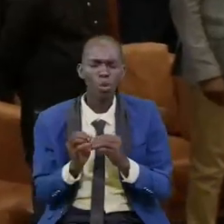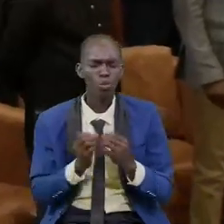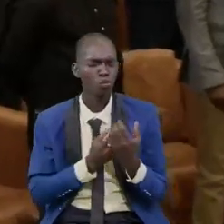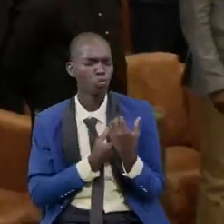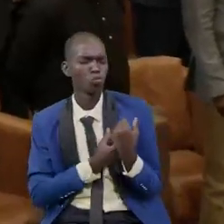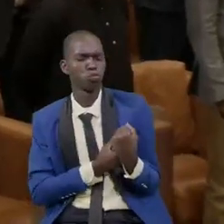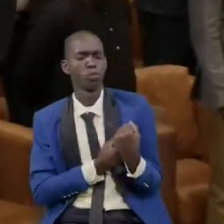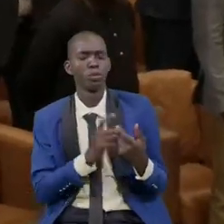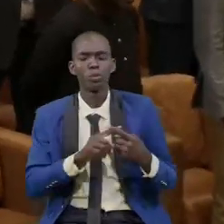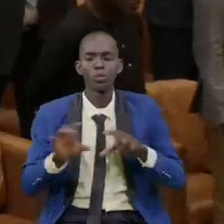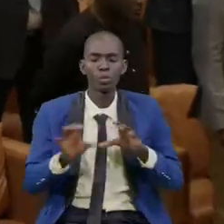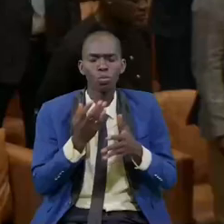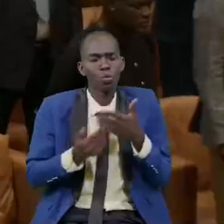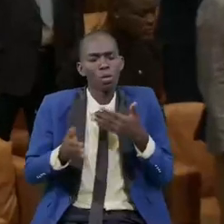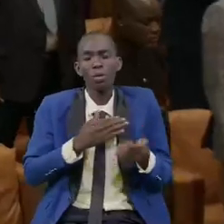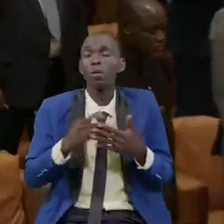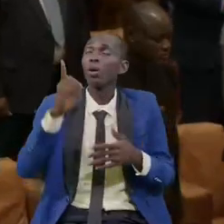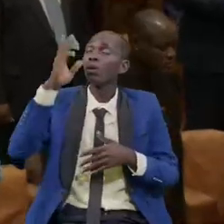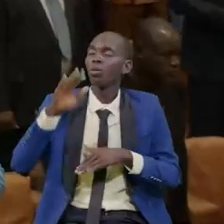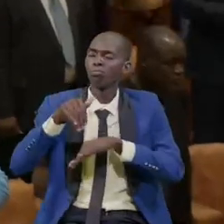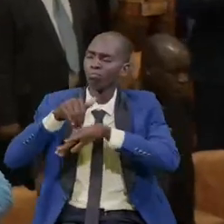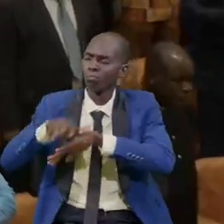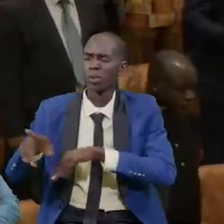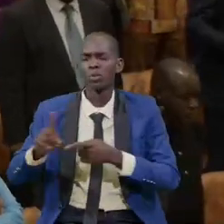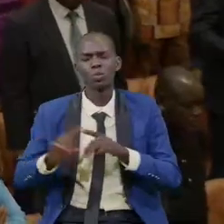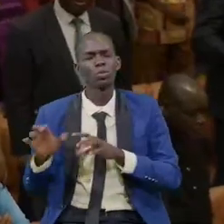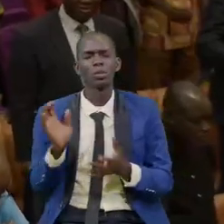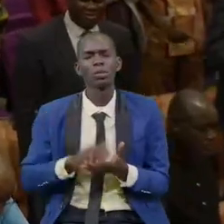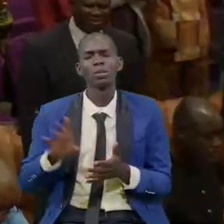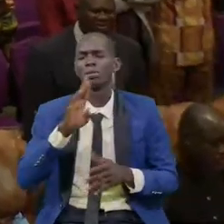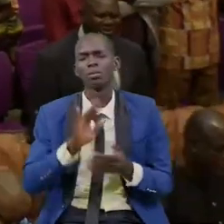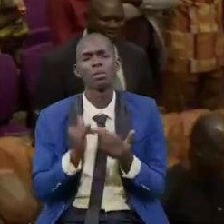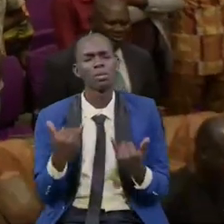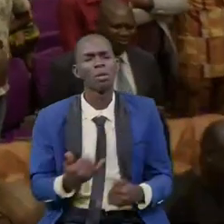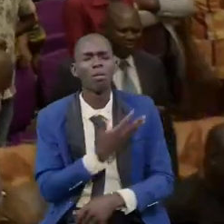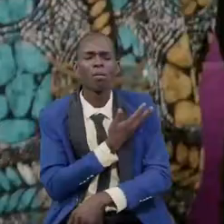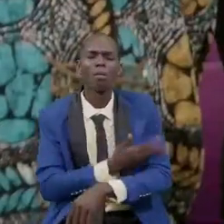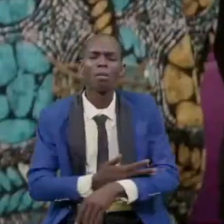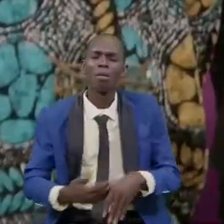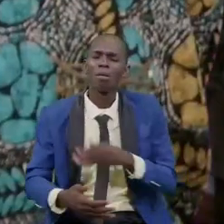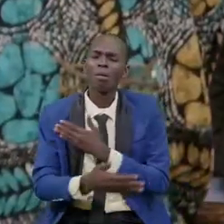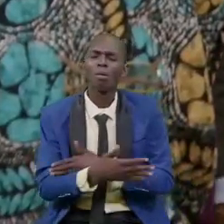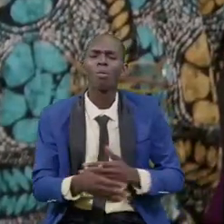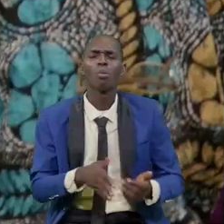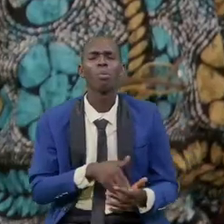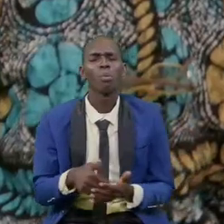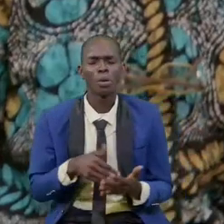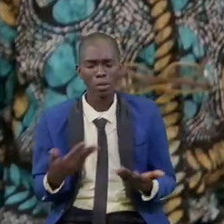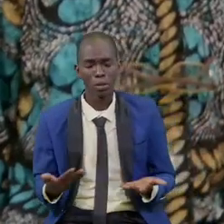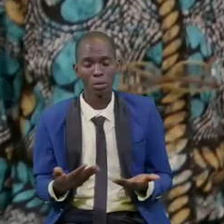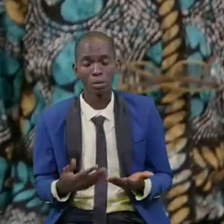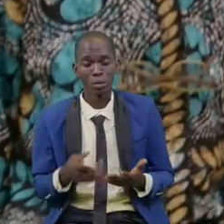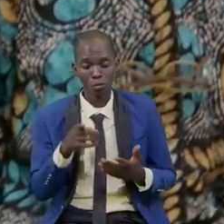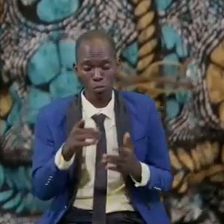n'aient plus confiance pour faire ce que le Seigneur leur a dit de faire. Parlez au Seigneur, arrivez à la maison,